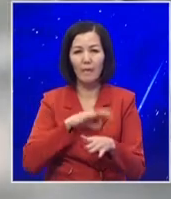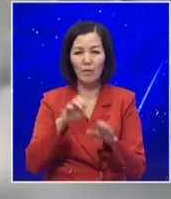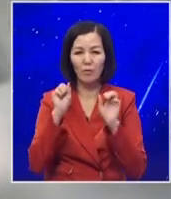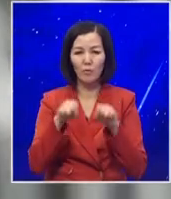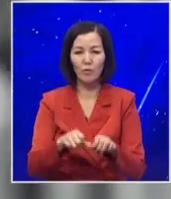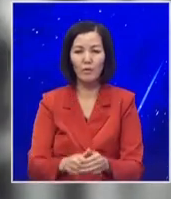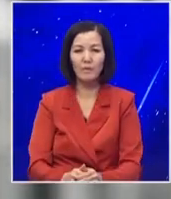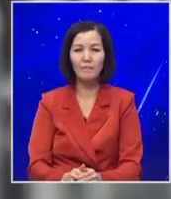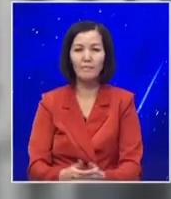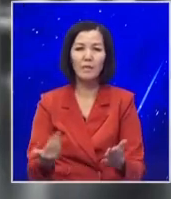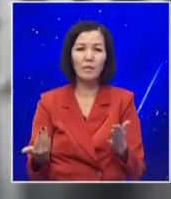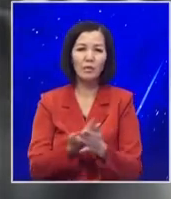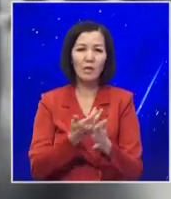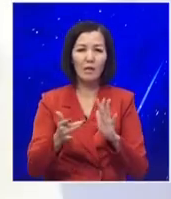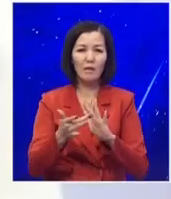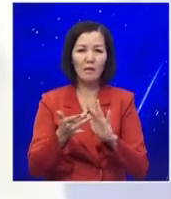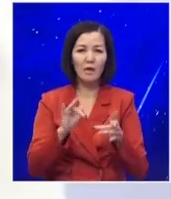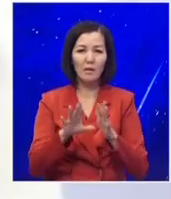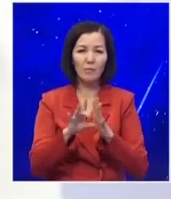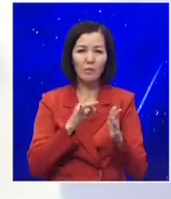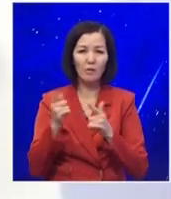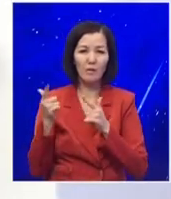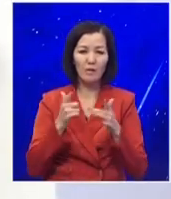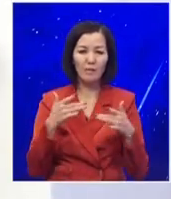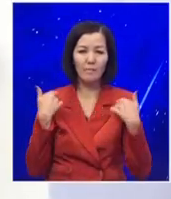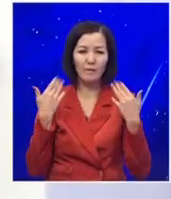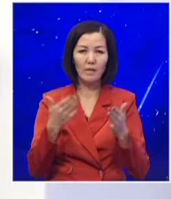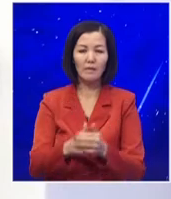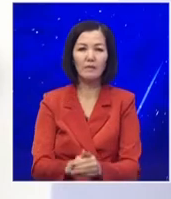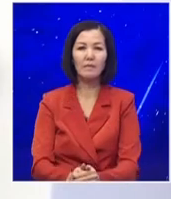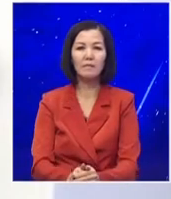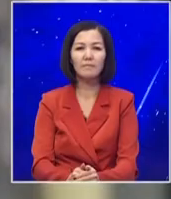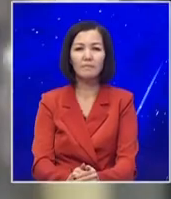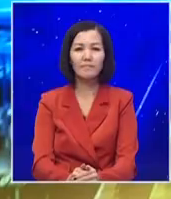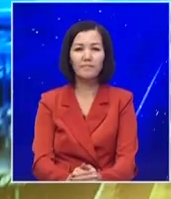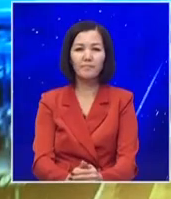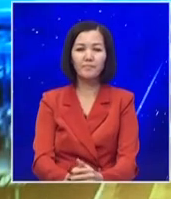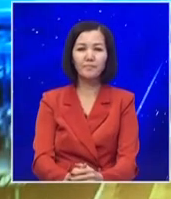болады. Топтаманы ғаламтор ақпараттары арқылы дайындаған Мадина Несіпбек, Жетісу телеарнасы.